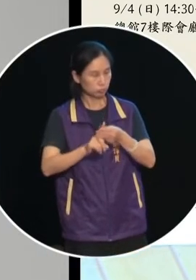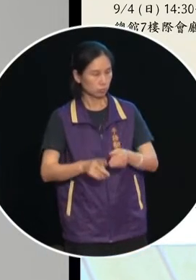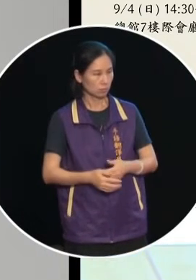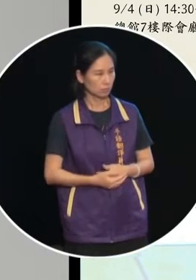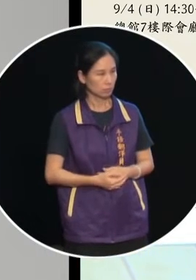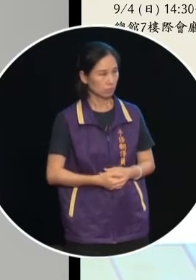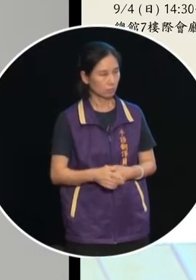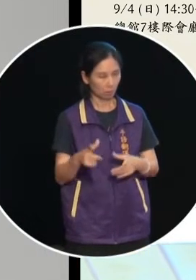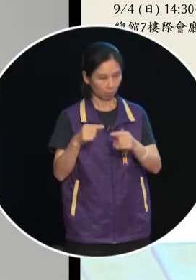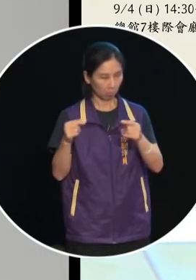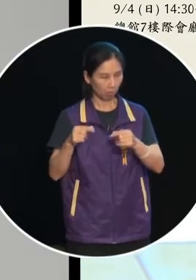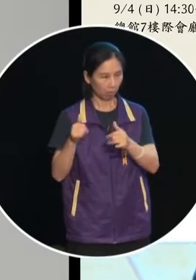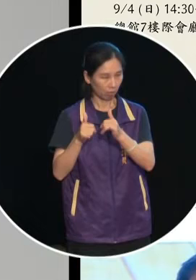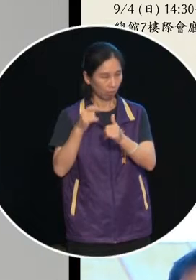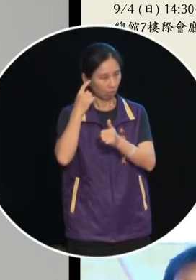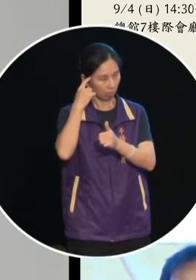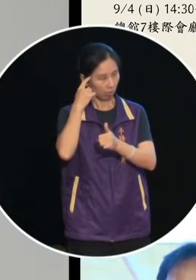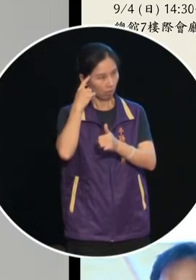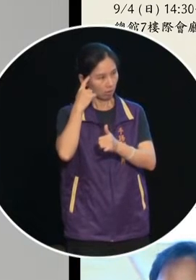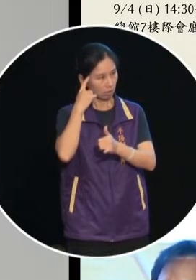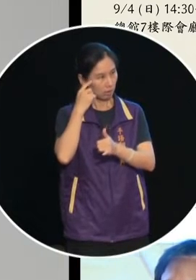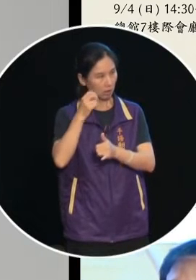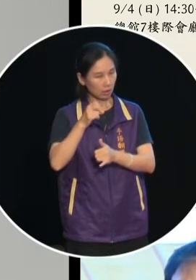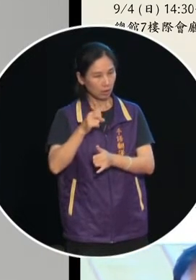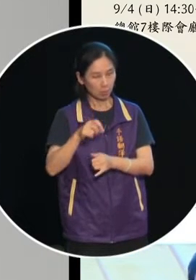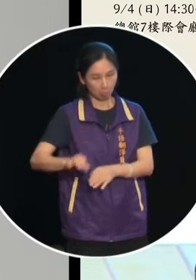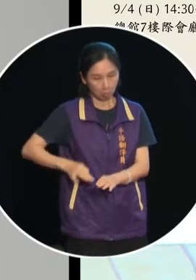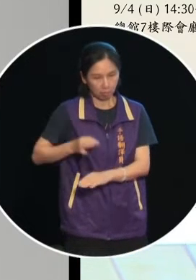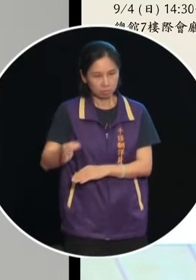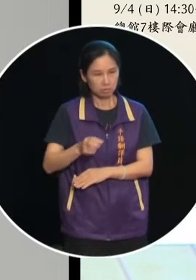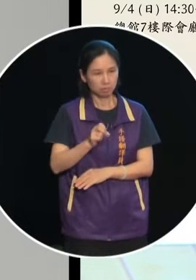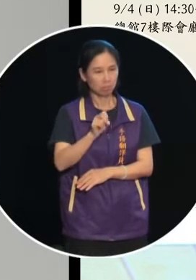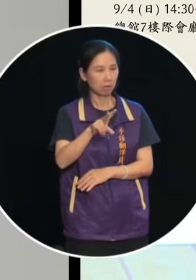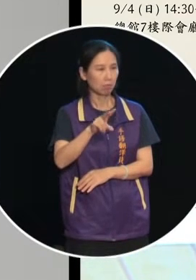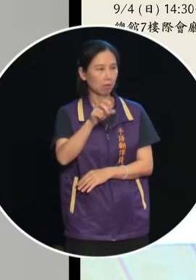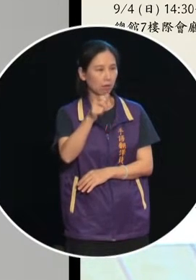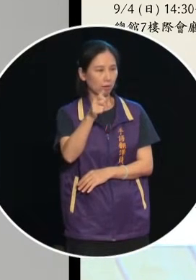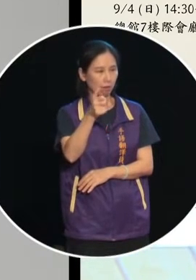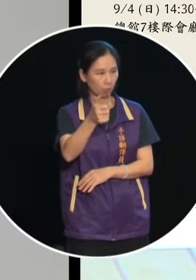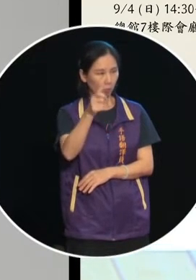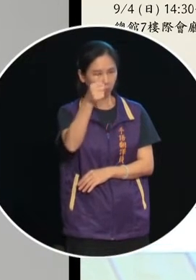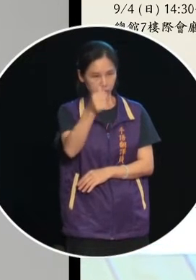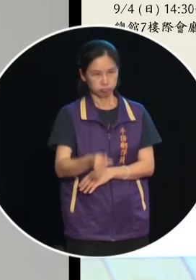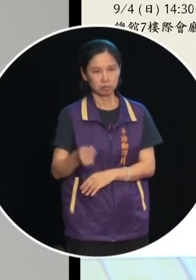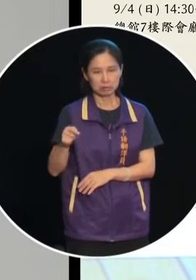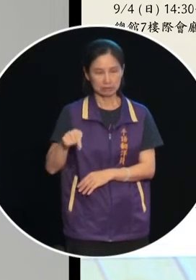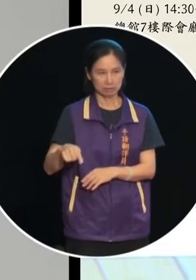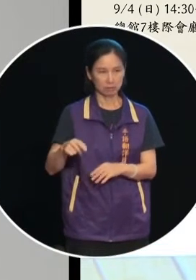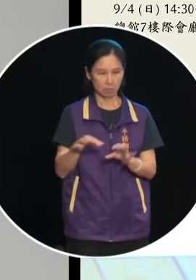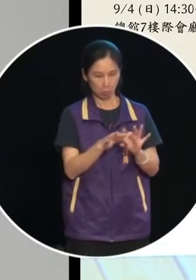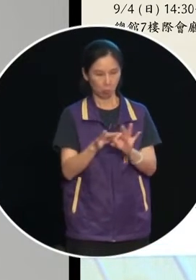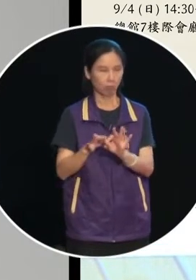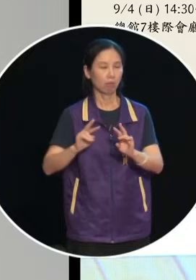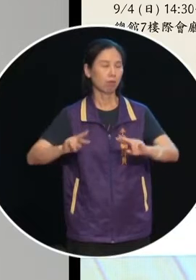这个日本的民意，台湾的250亿是改变的，或者是过去台湾的很多，